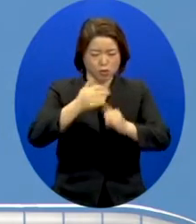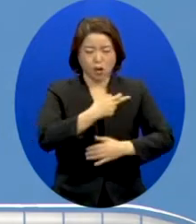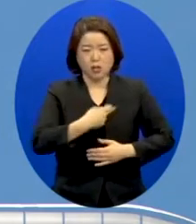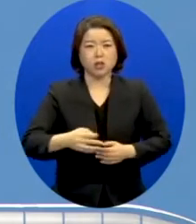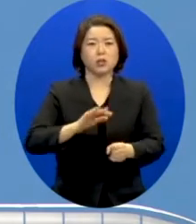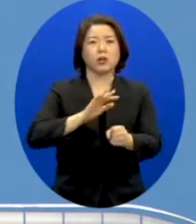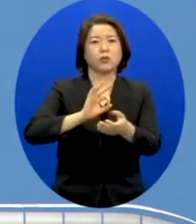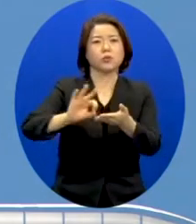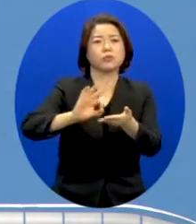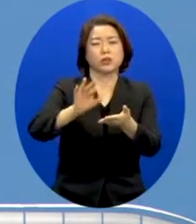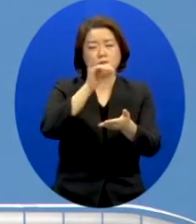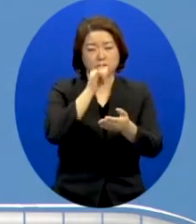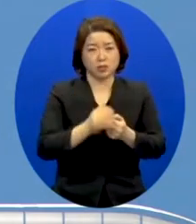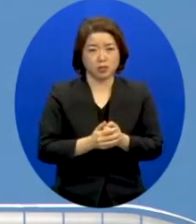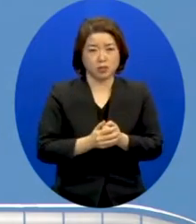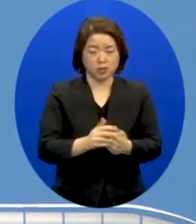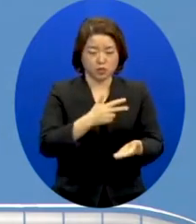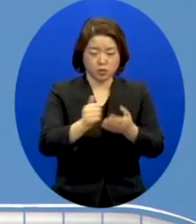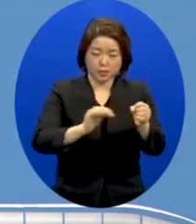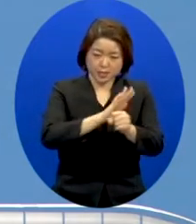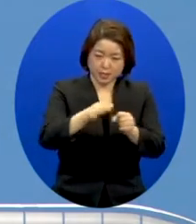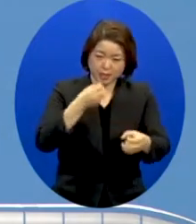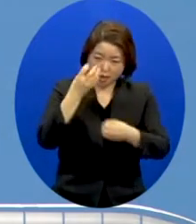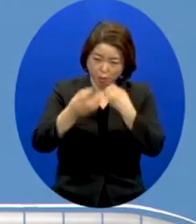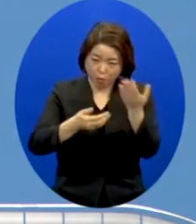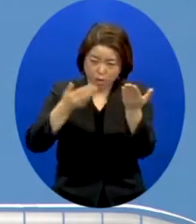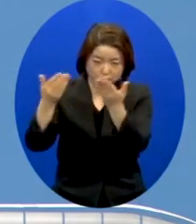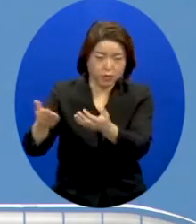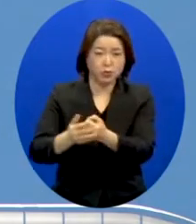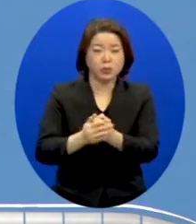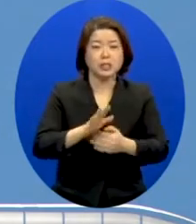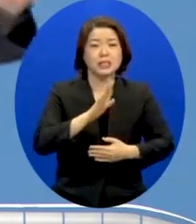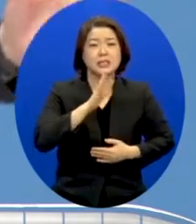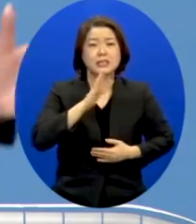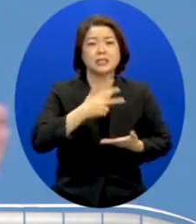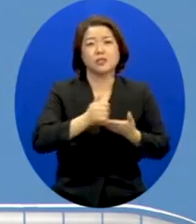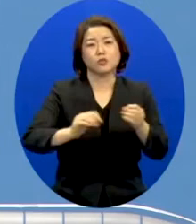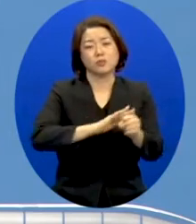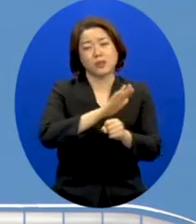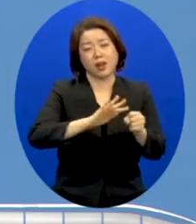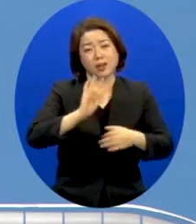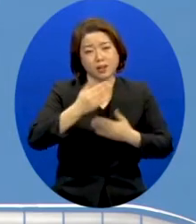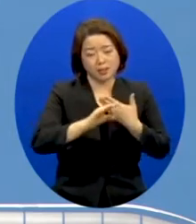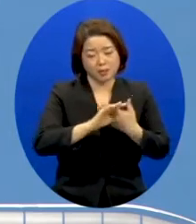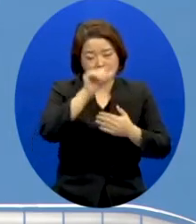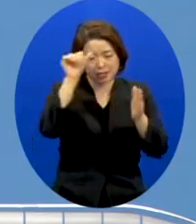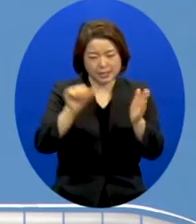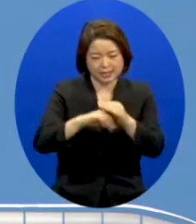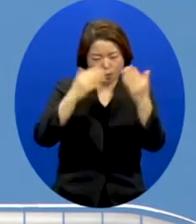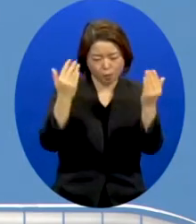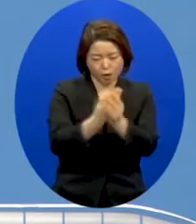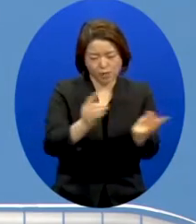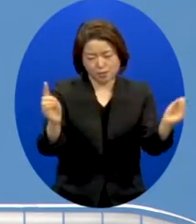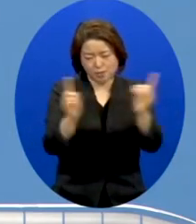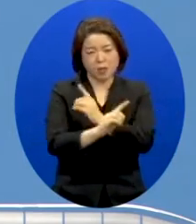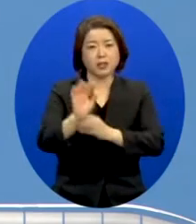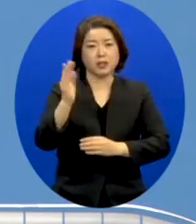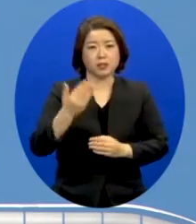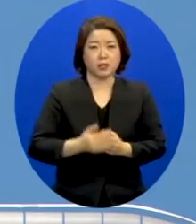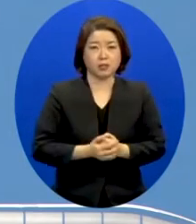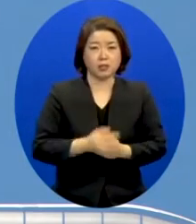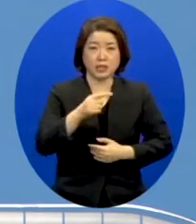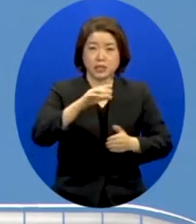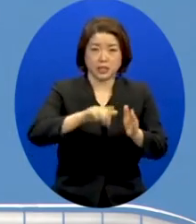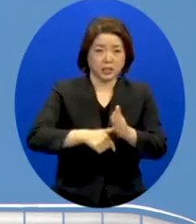주님을 사랑하는 고백이 나오고 정말 주님을 사랑하게 될 때에 인생이 확 바뀌어요 오늘 이 시간에도 주님은